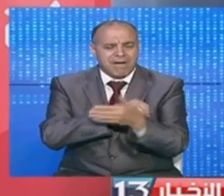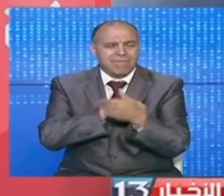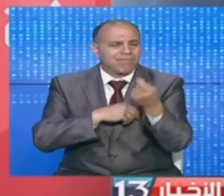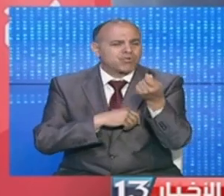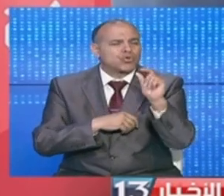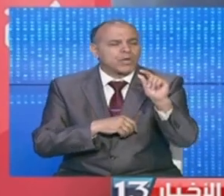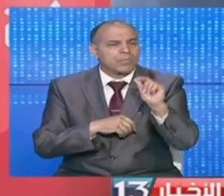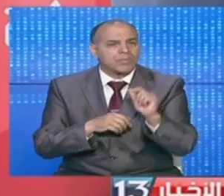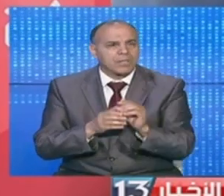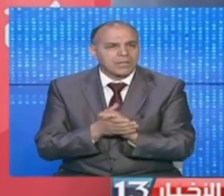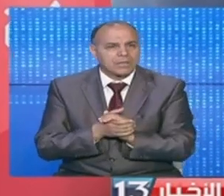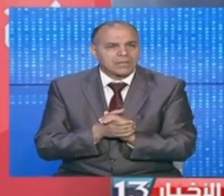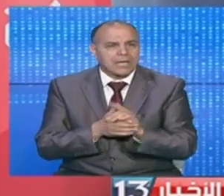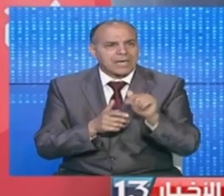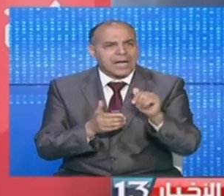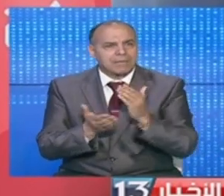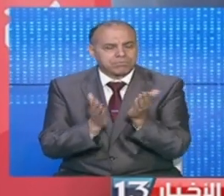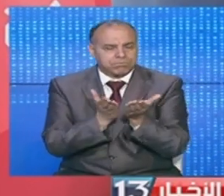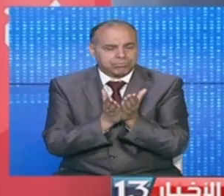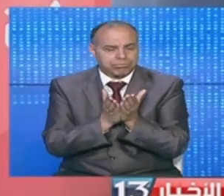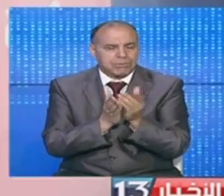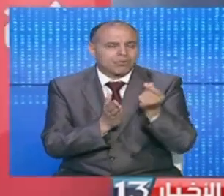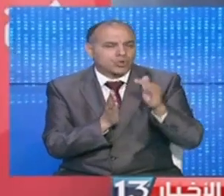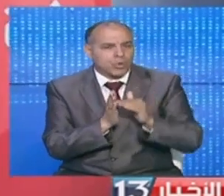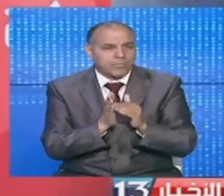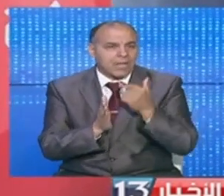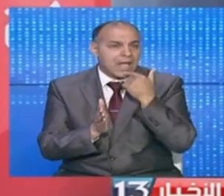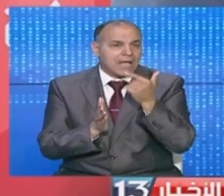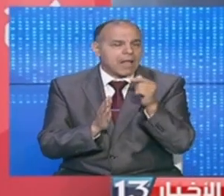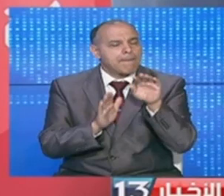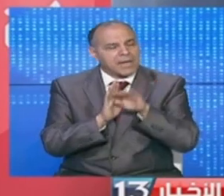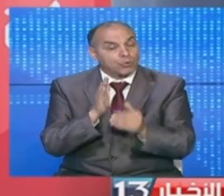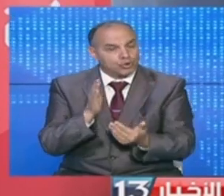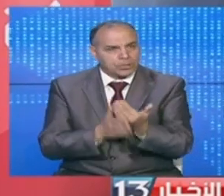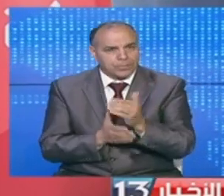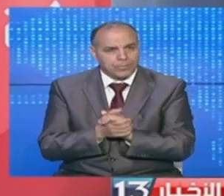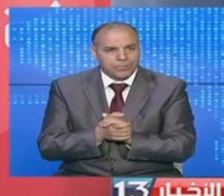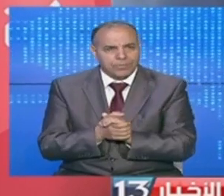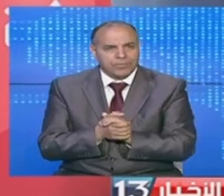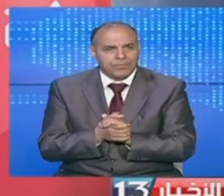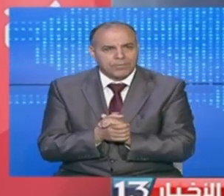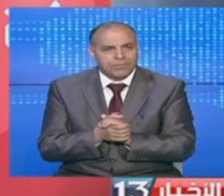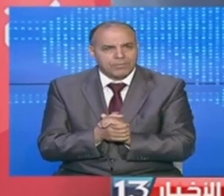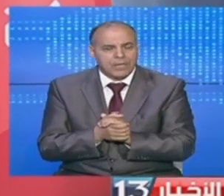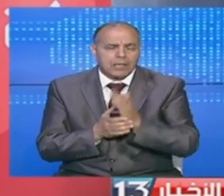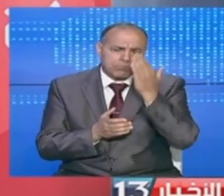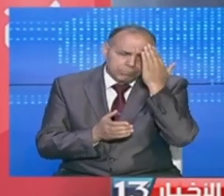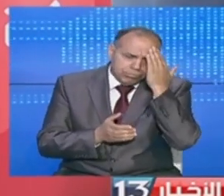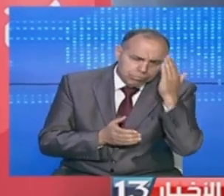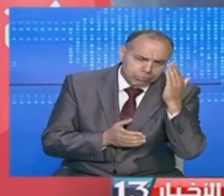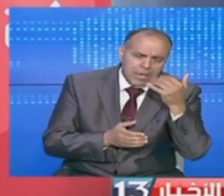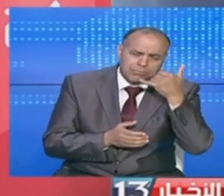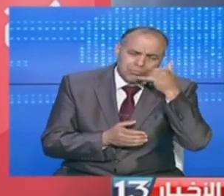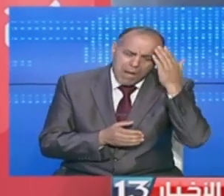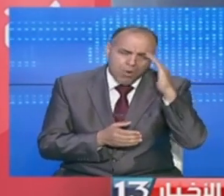الدخل اللي تتمتع بطاقة العلاج بالتعريفة المنخفضة باعتماد آلية جديدة اللي هي متعارف عليه الموبايل